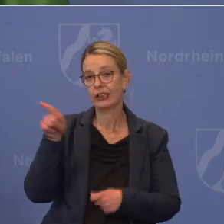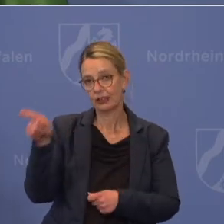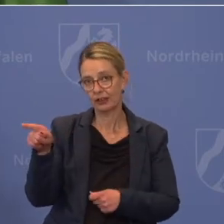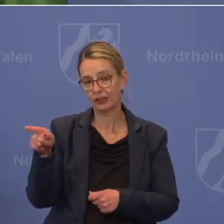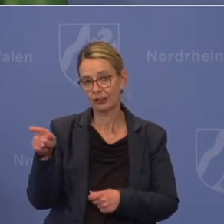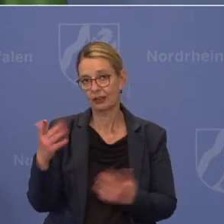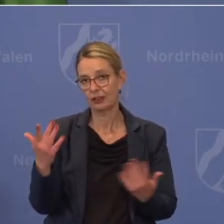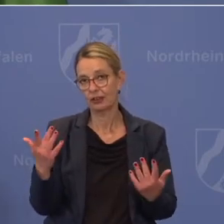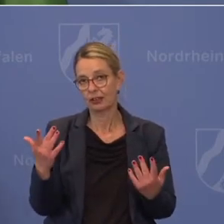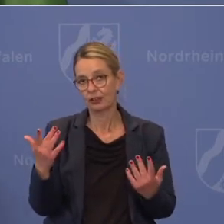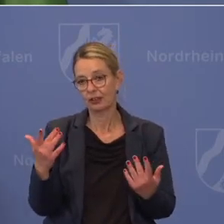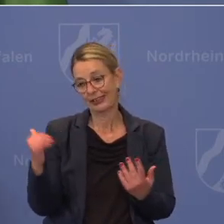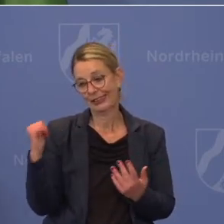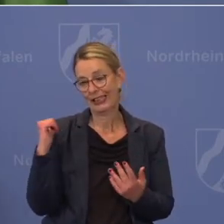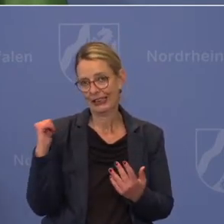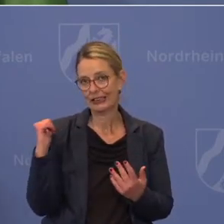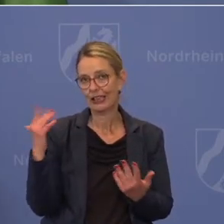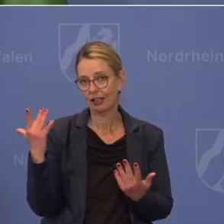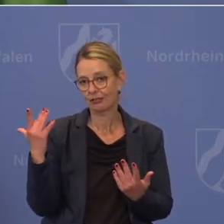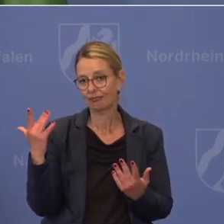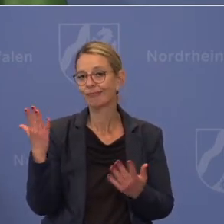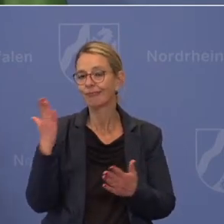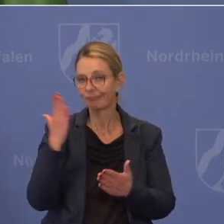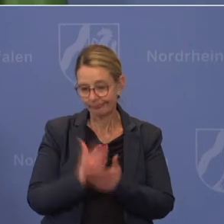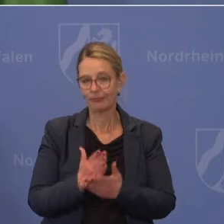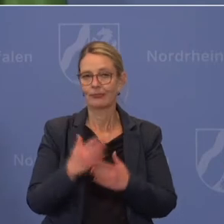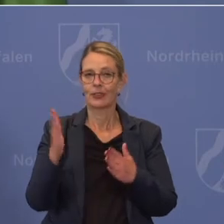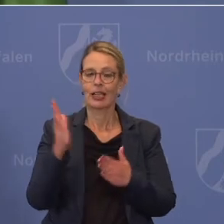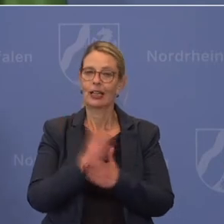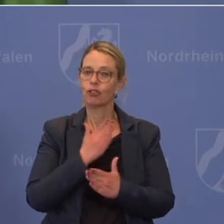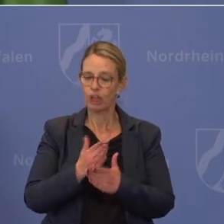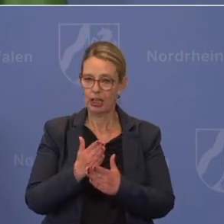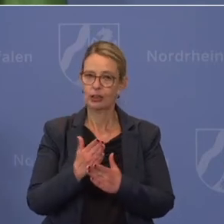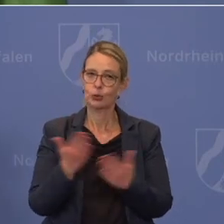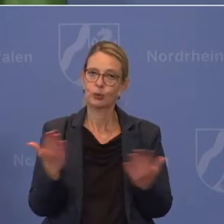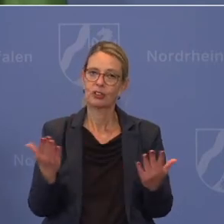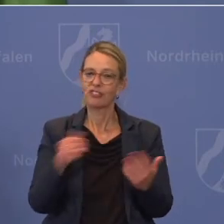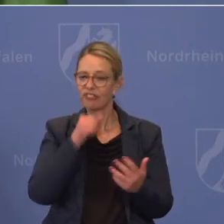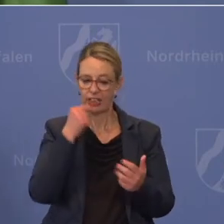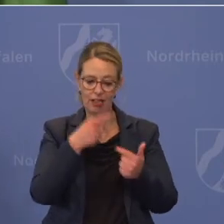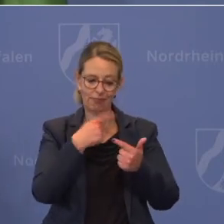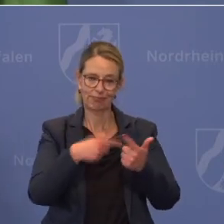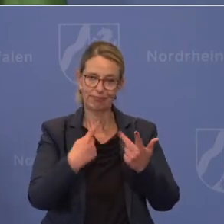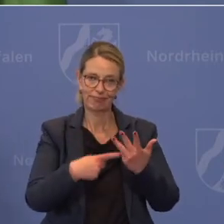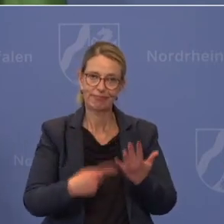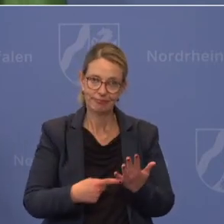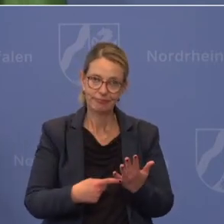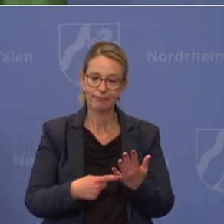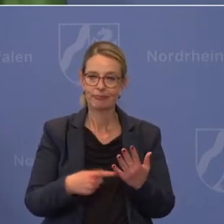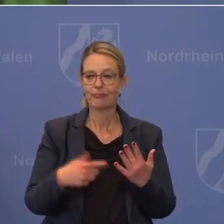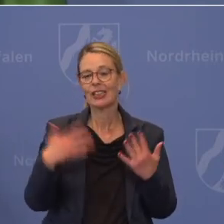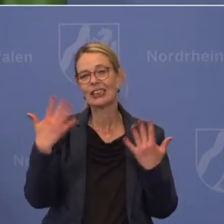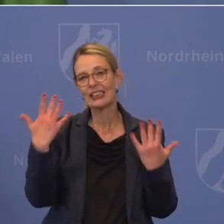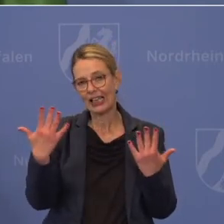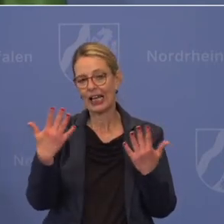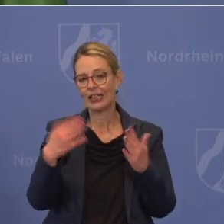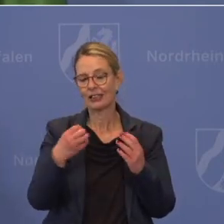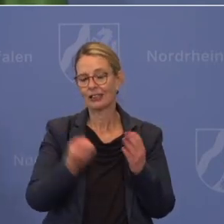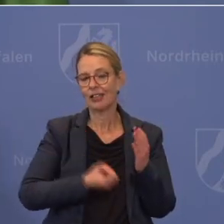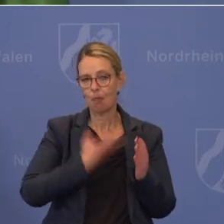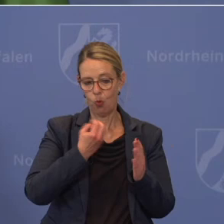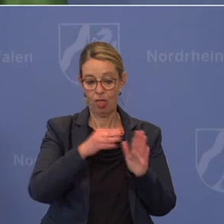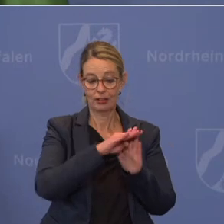seiner gestrigen Entscheidung in vielen Punkten den 10 Impulsen